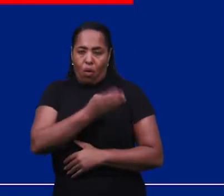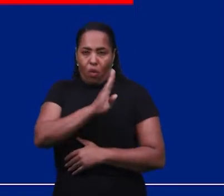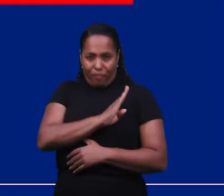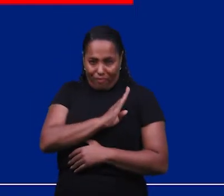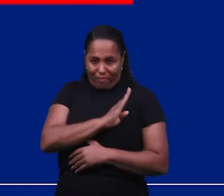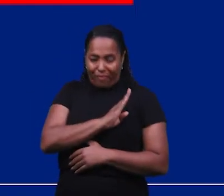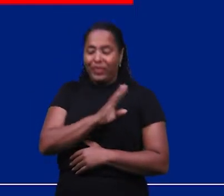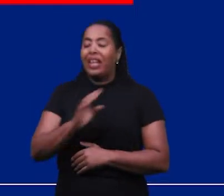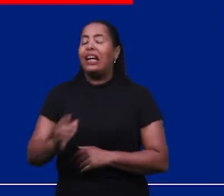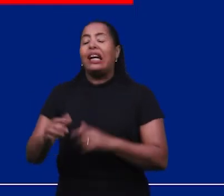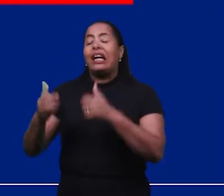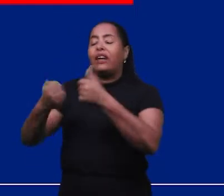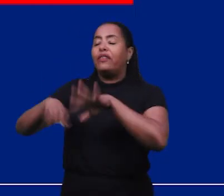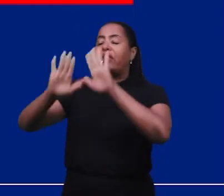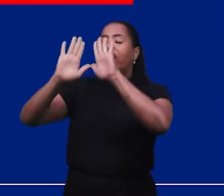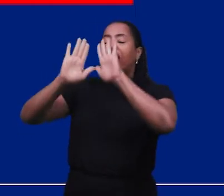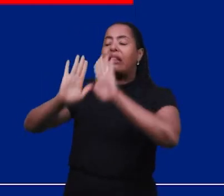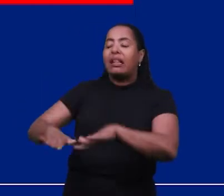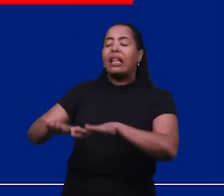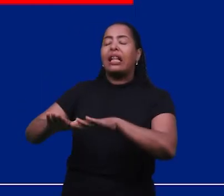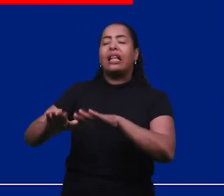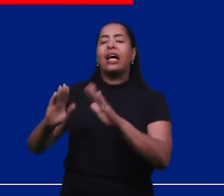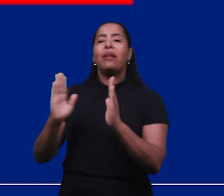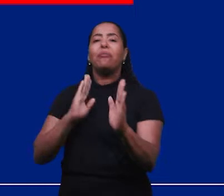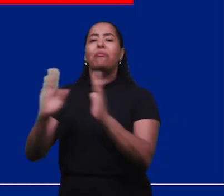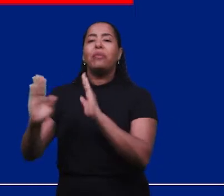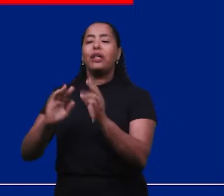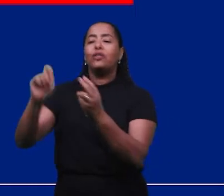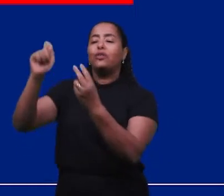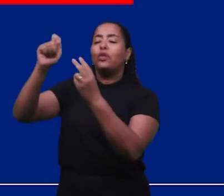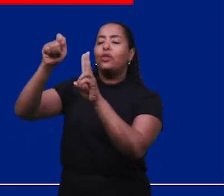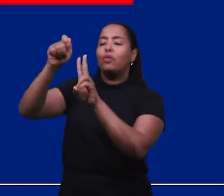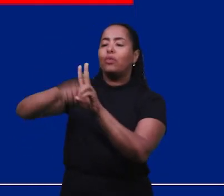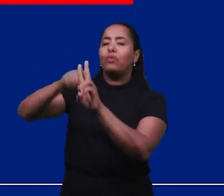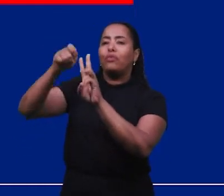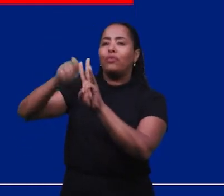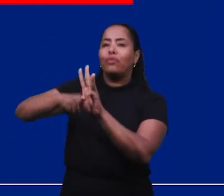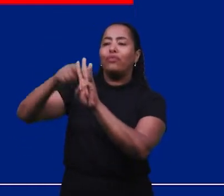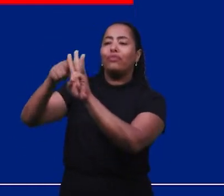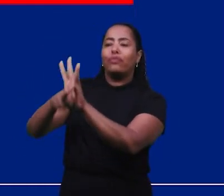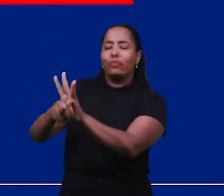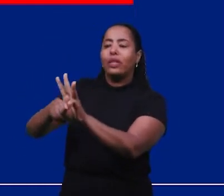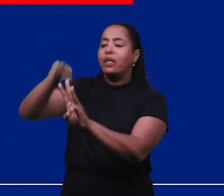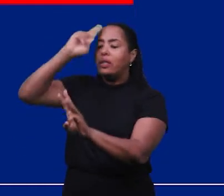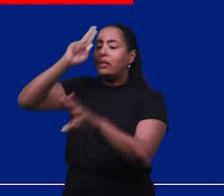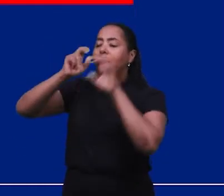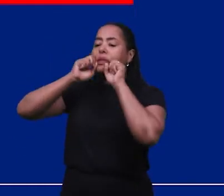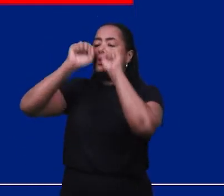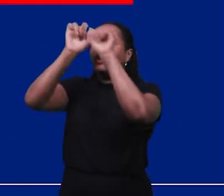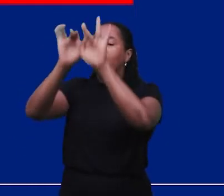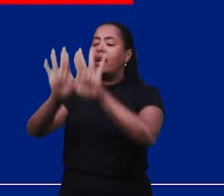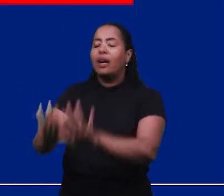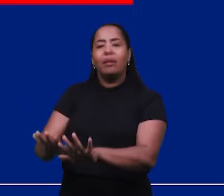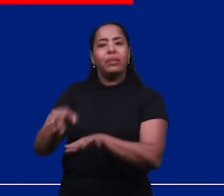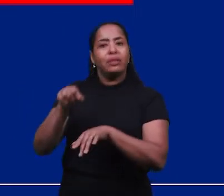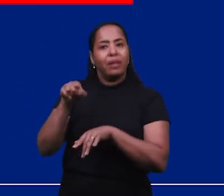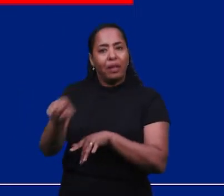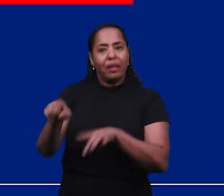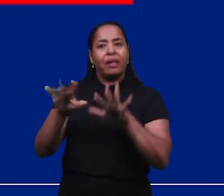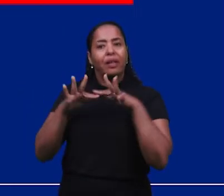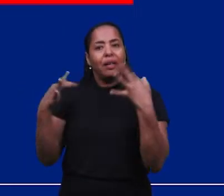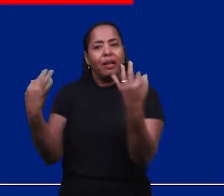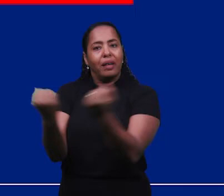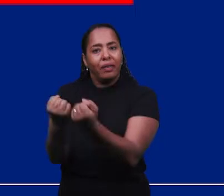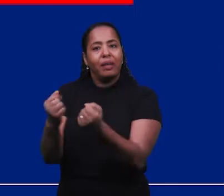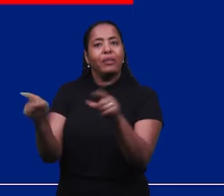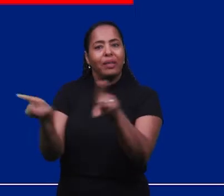Seigneur restait dans la maison d'Obed-Édom, le gîté, pendant 3 mois. Et le Seigneur a béni Obed-Édom et